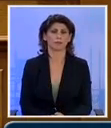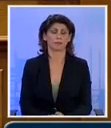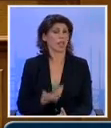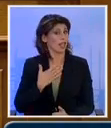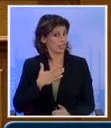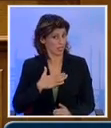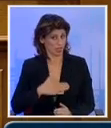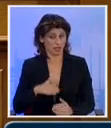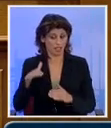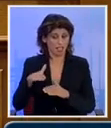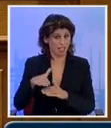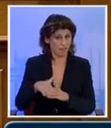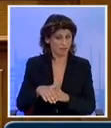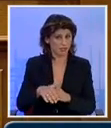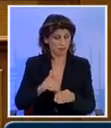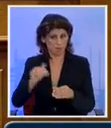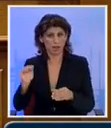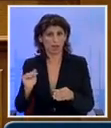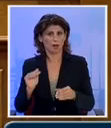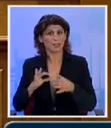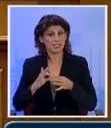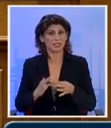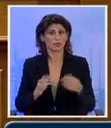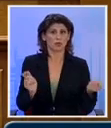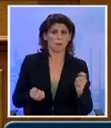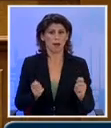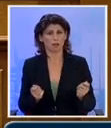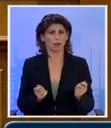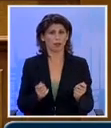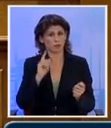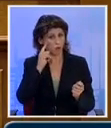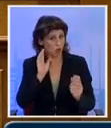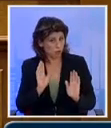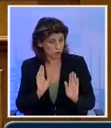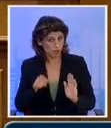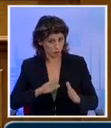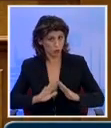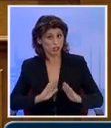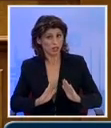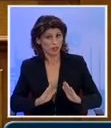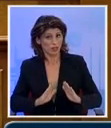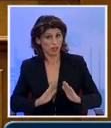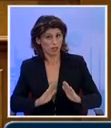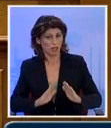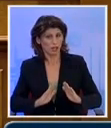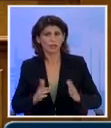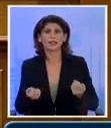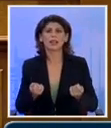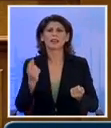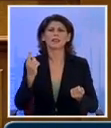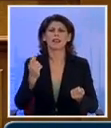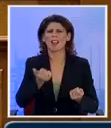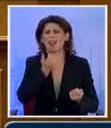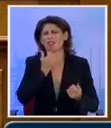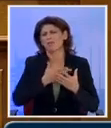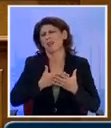Θέλετε όμως να βγούμε από την ύφεση συνεχίζοντας το πάρτι για τους επιτίδιους? Αυτούς τελικά προστατεύετε? Και κάνατε και μια γκάφα